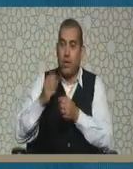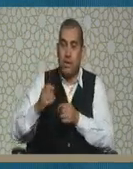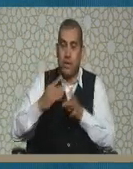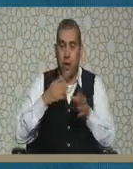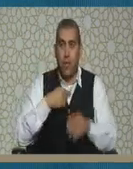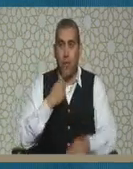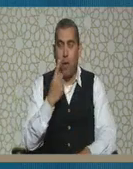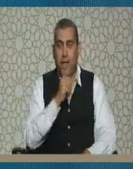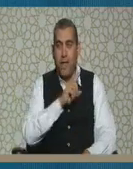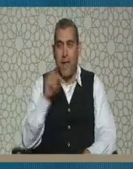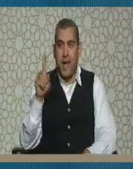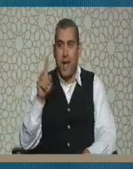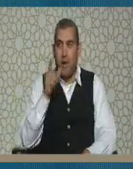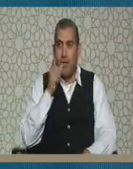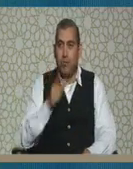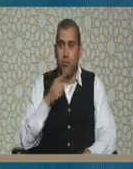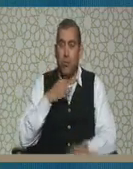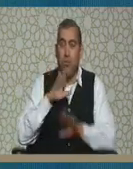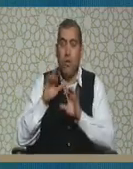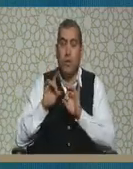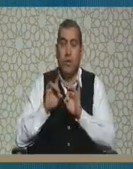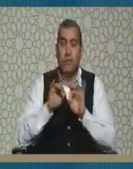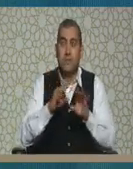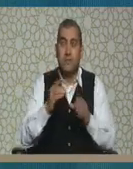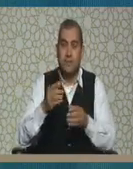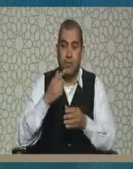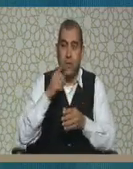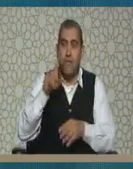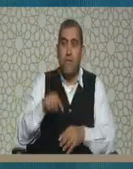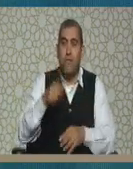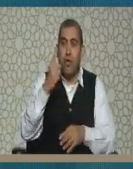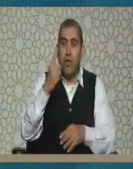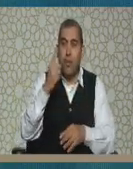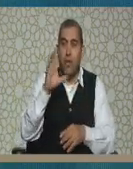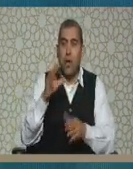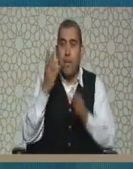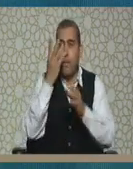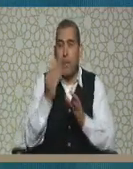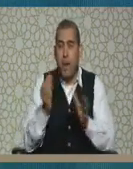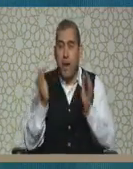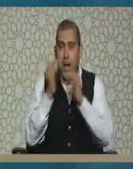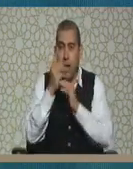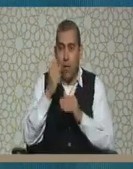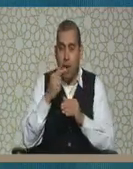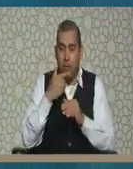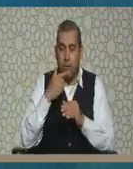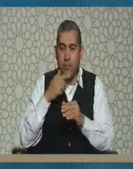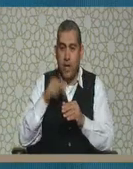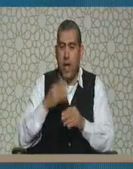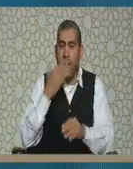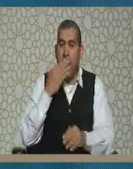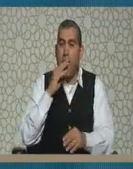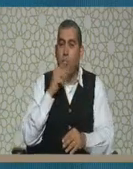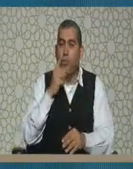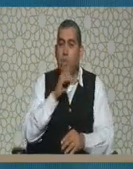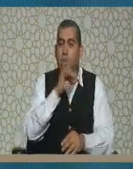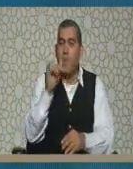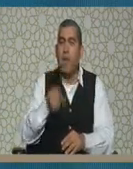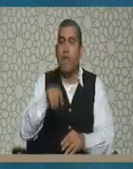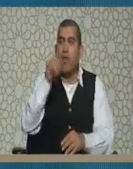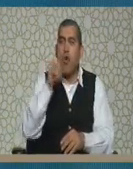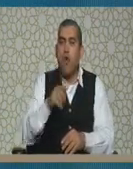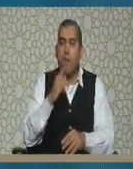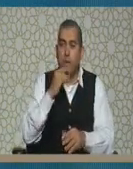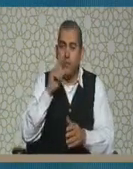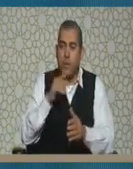لي ولا تترك في يوم ولا في ليله ان تحمد الله 100 مره على